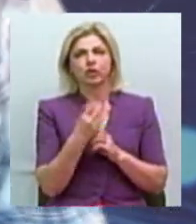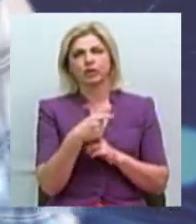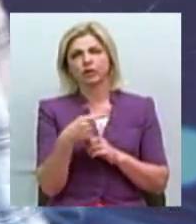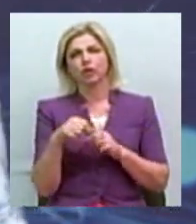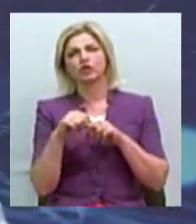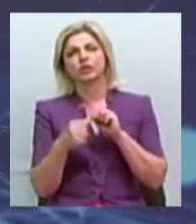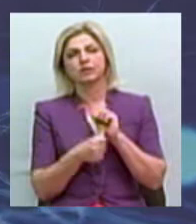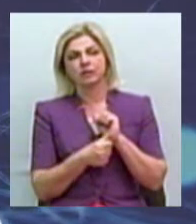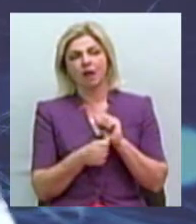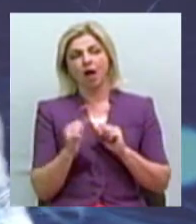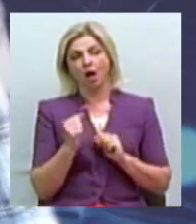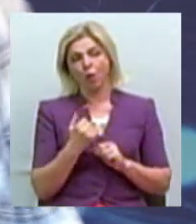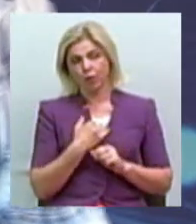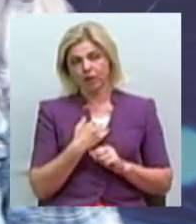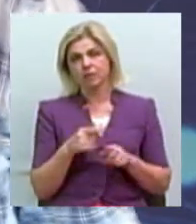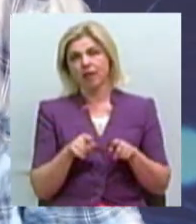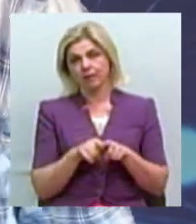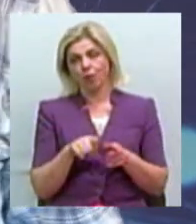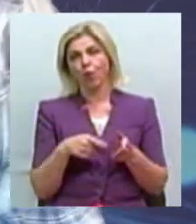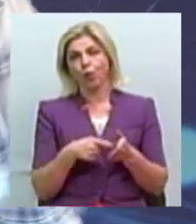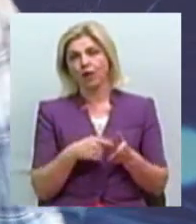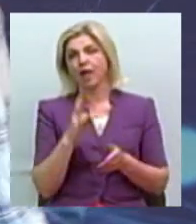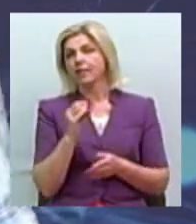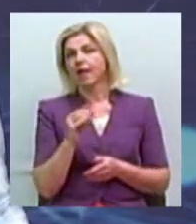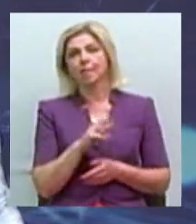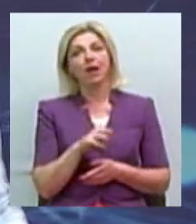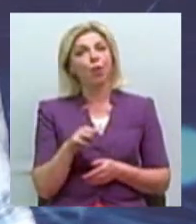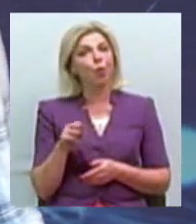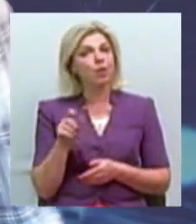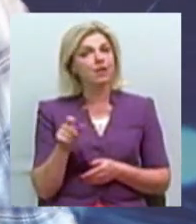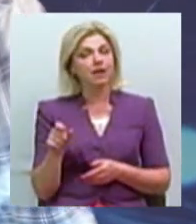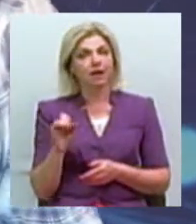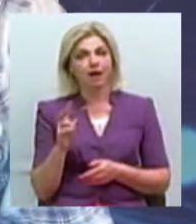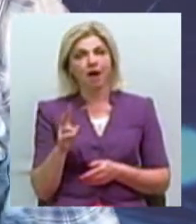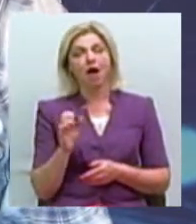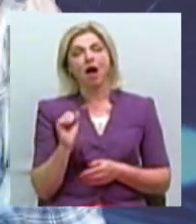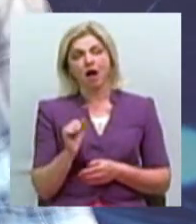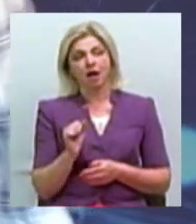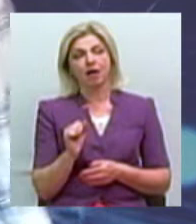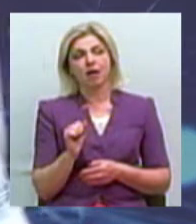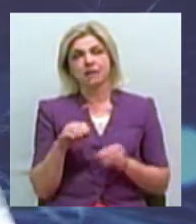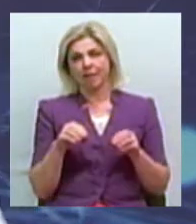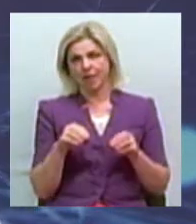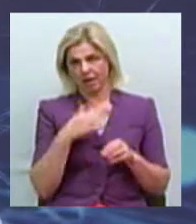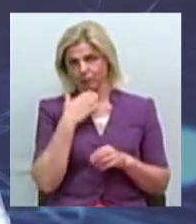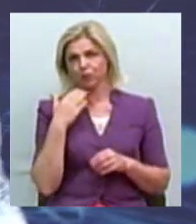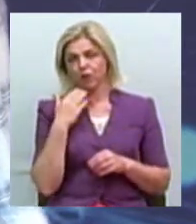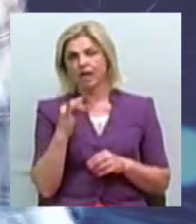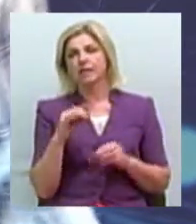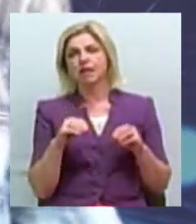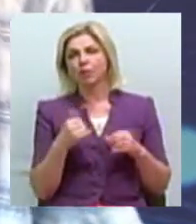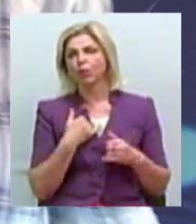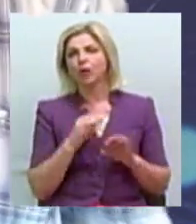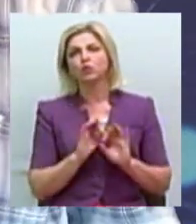16. А у нас вот такой город, не миллионник, а земель столько. И земли у нас чудесные, у